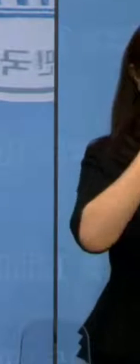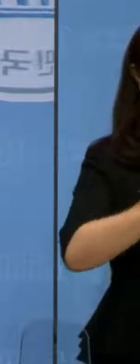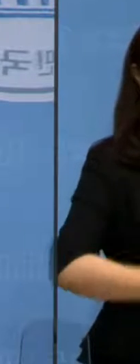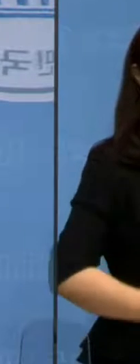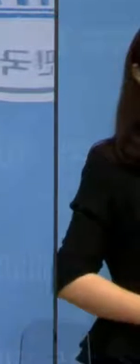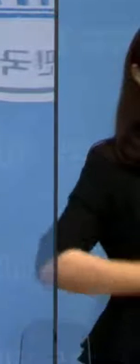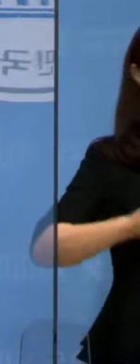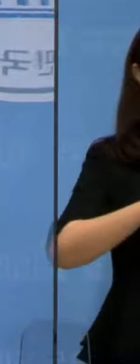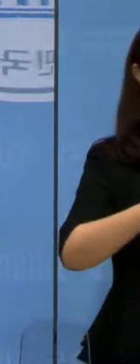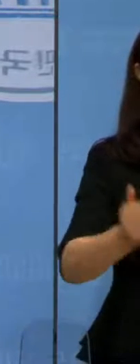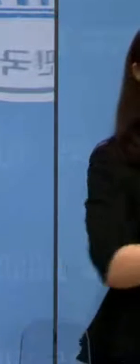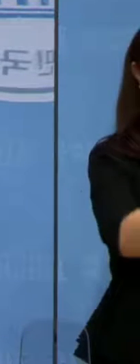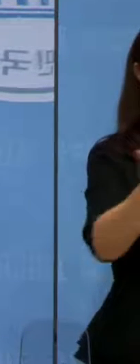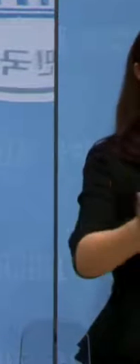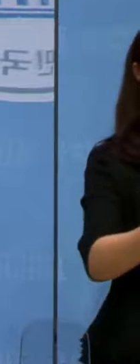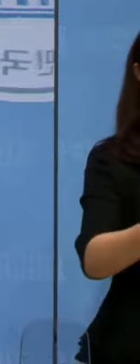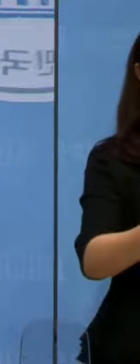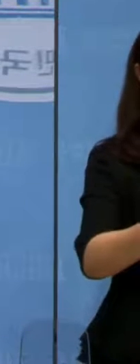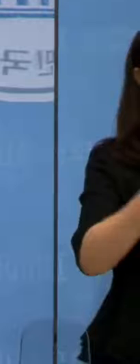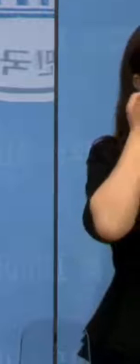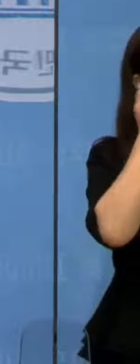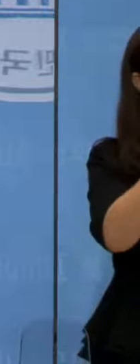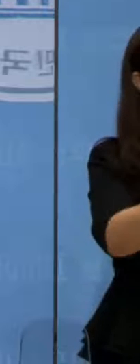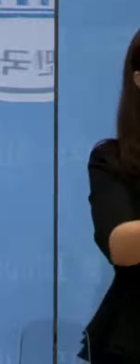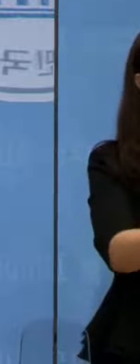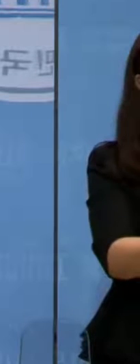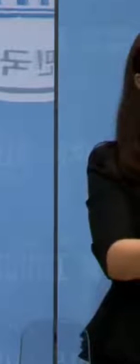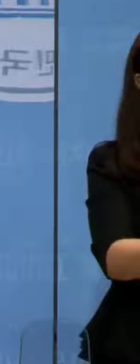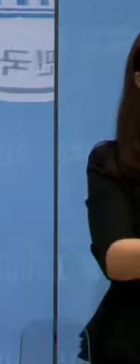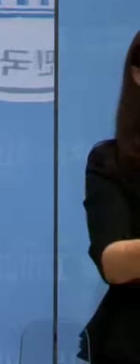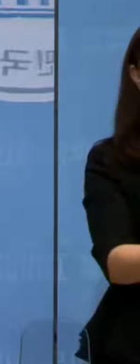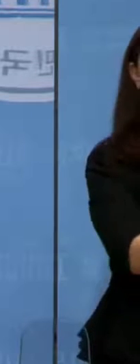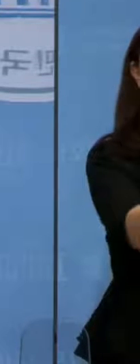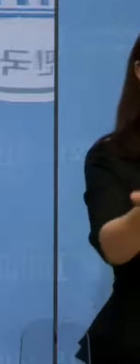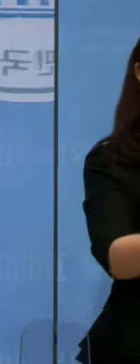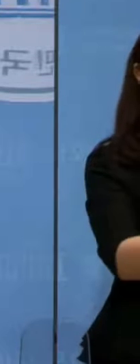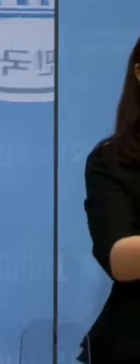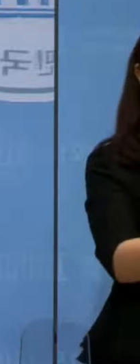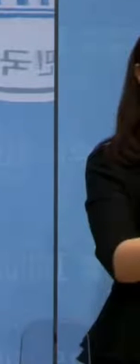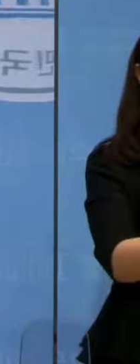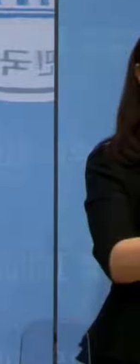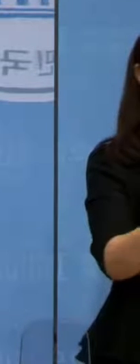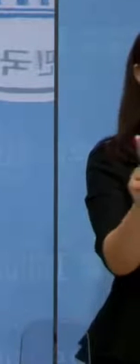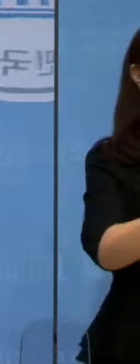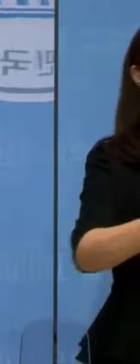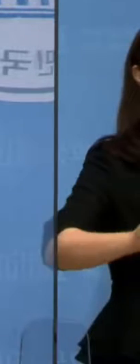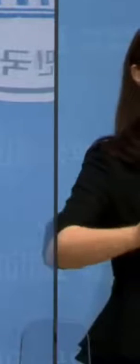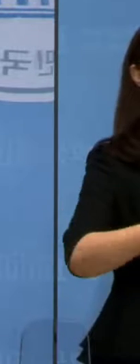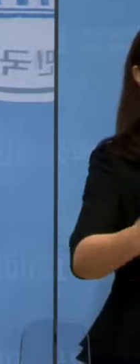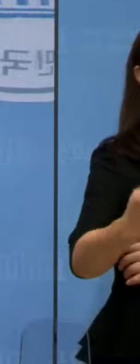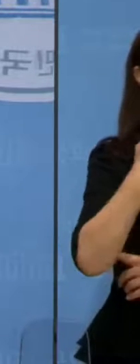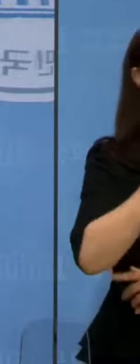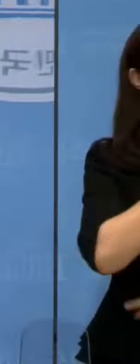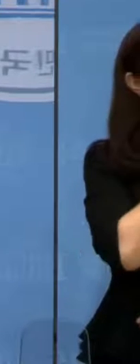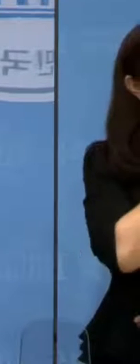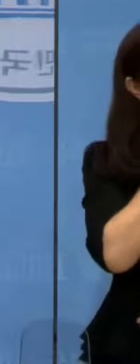국민 여러분께 먼저 여쭙습니다. 여러분께서는 어떤 국민의 힘을